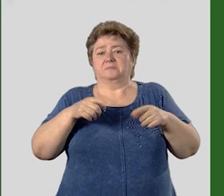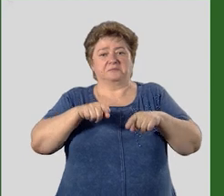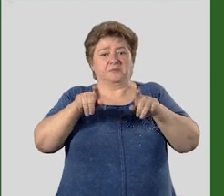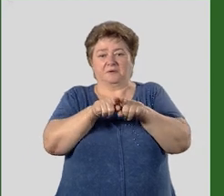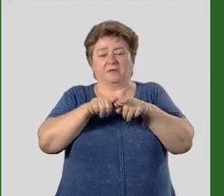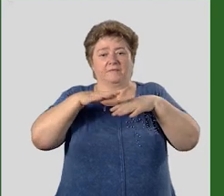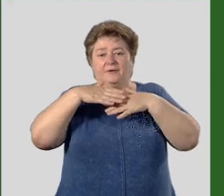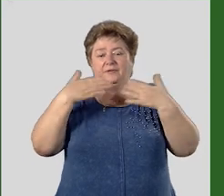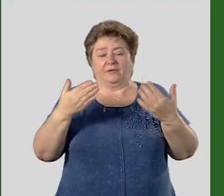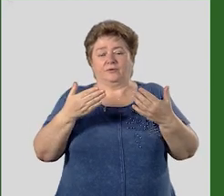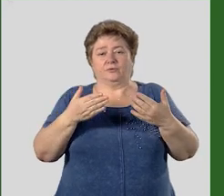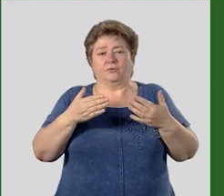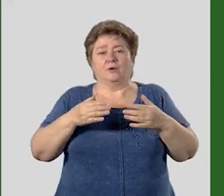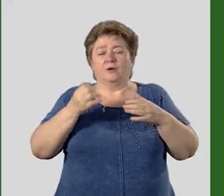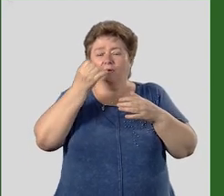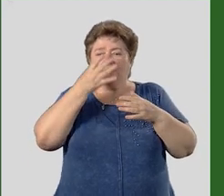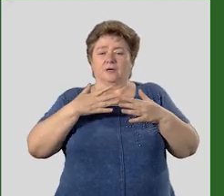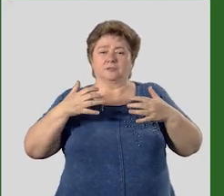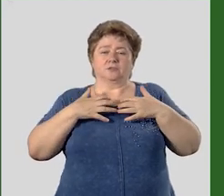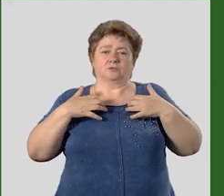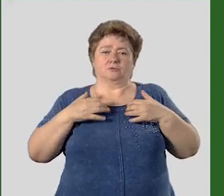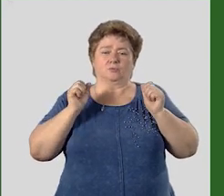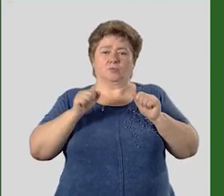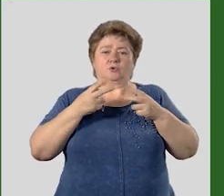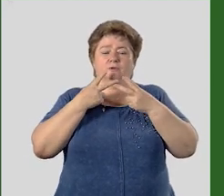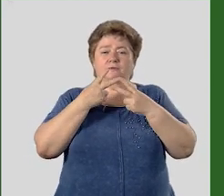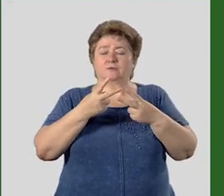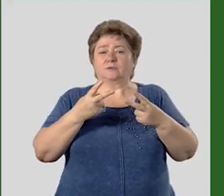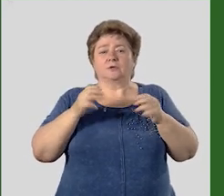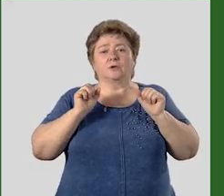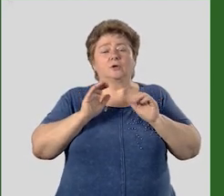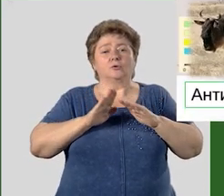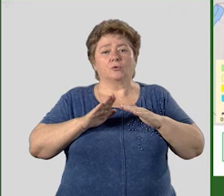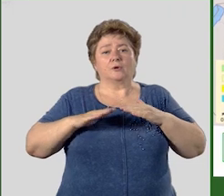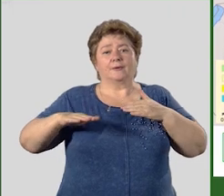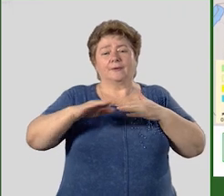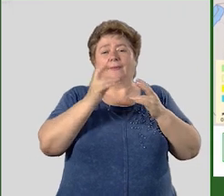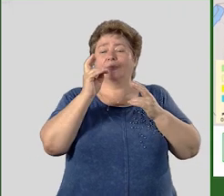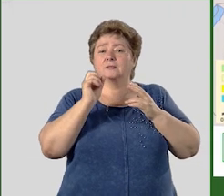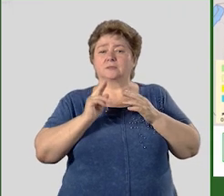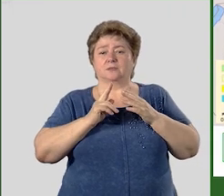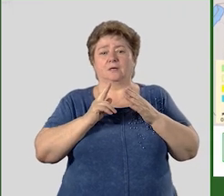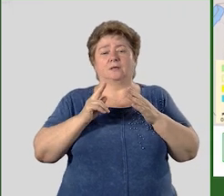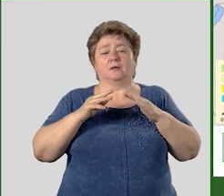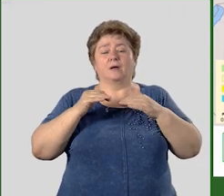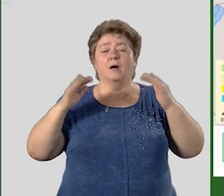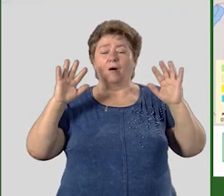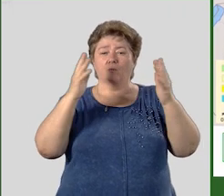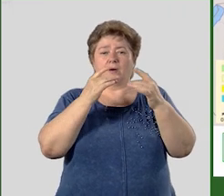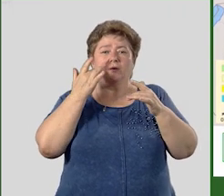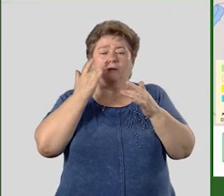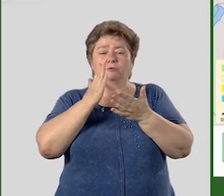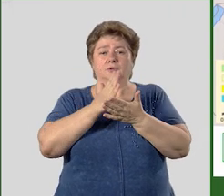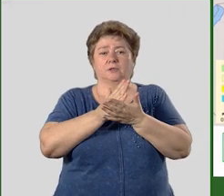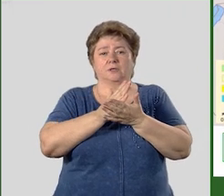так. Африканских животных можно встретить лишь на территории национальных парков,